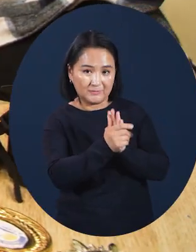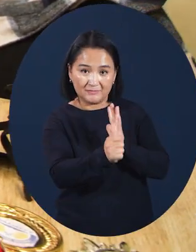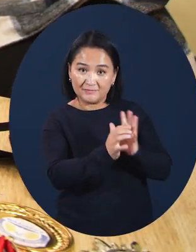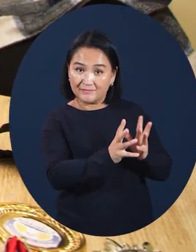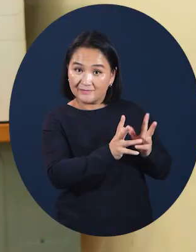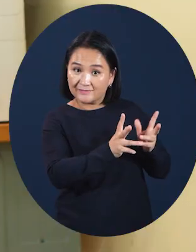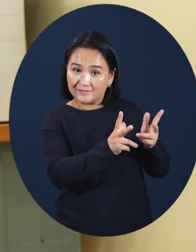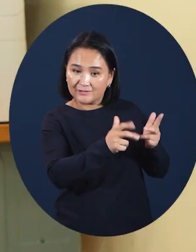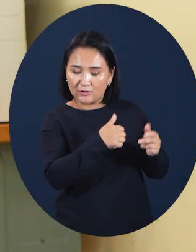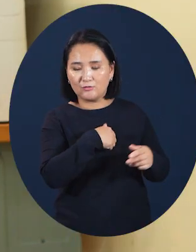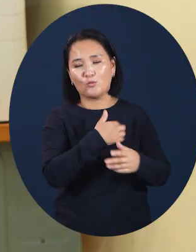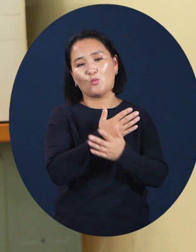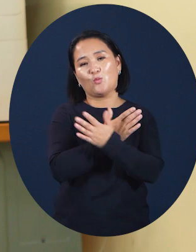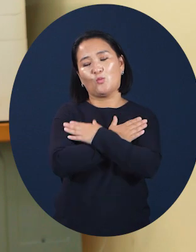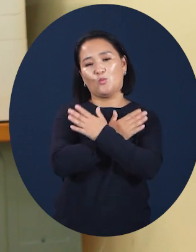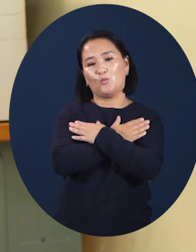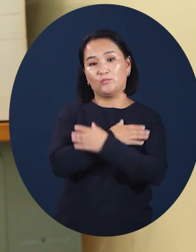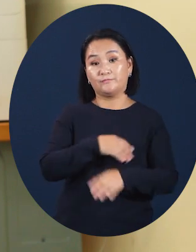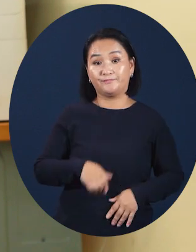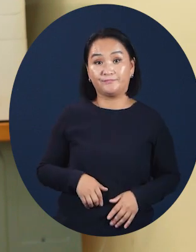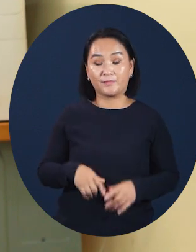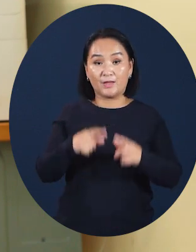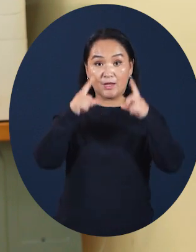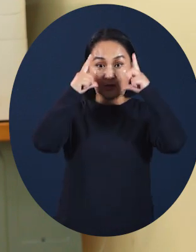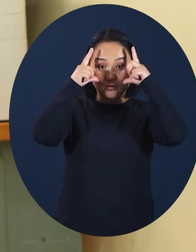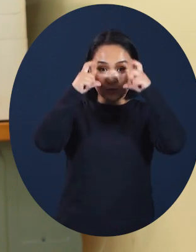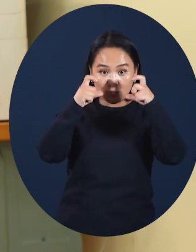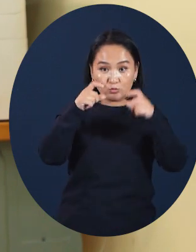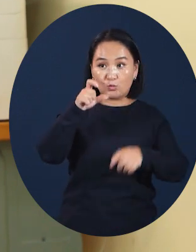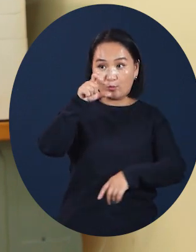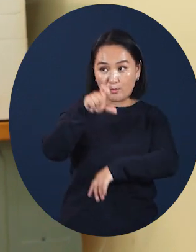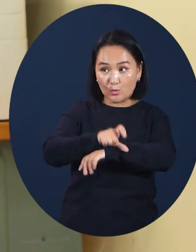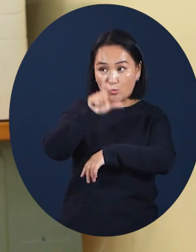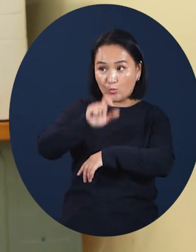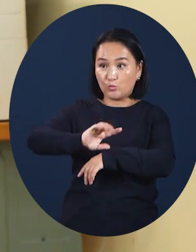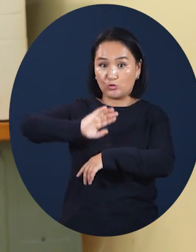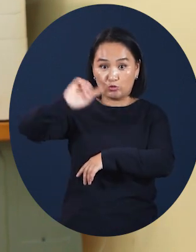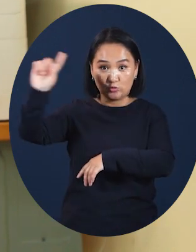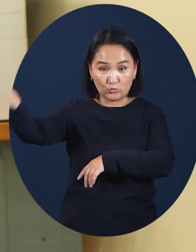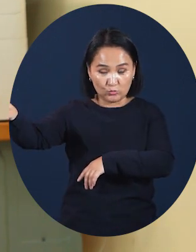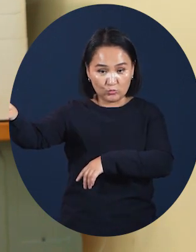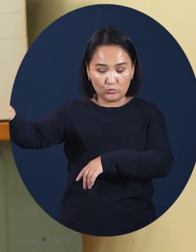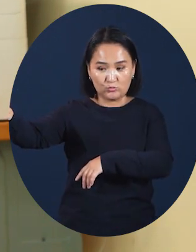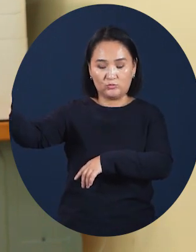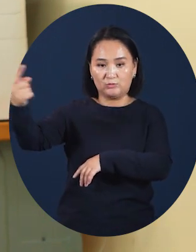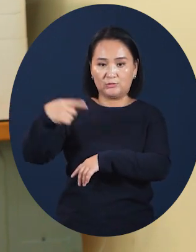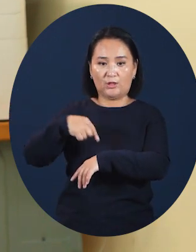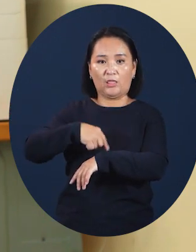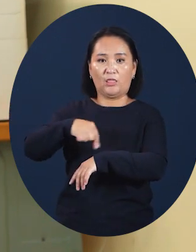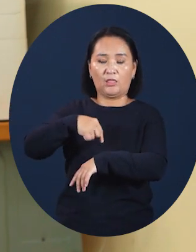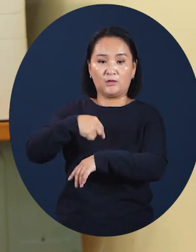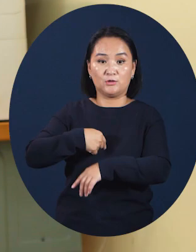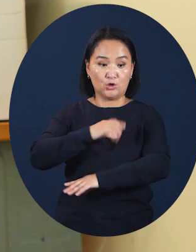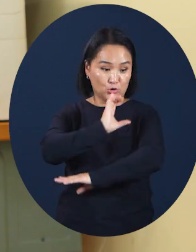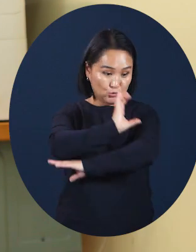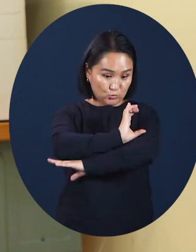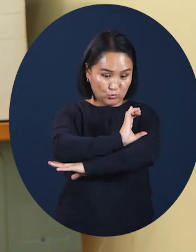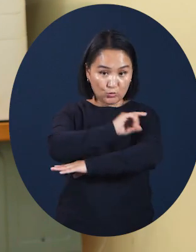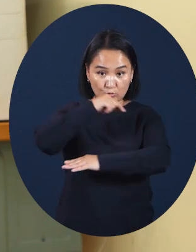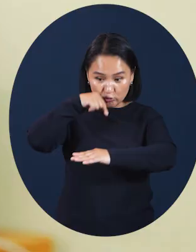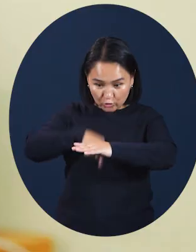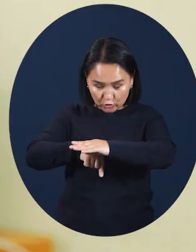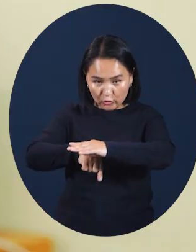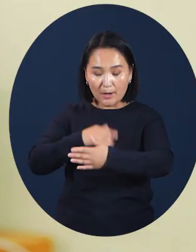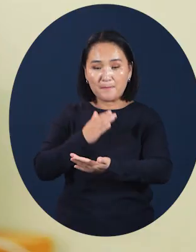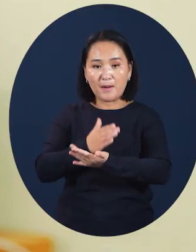айгүй амар болсон. Нөгөө мэдээж одоо зурагчин руу явхад нилээн гэдэг цаг зарцуулна. Тэгэхээсээ илүү сургууль дээрээ байвал сургууль дээр байгаа